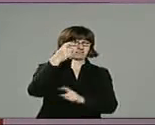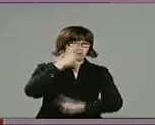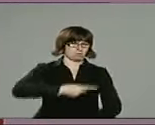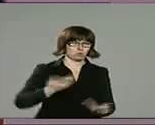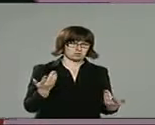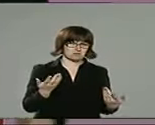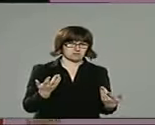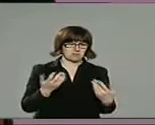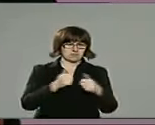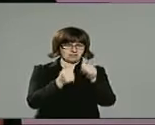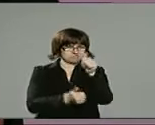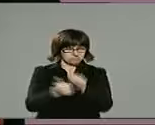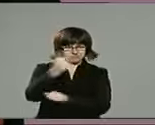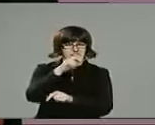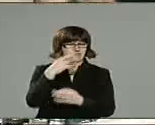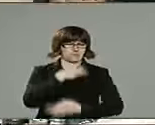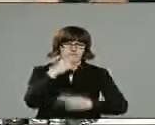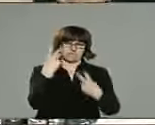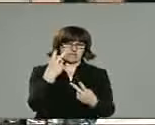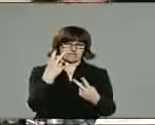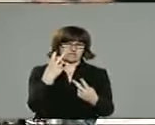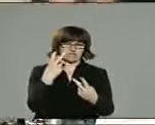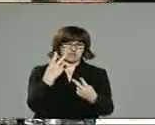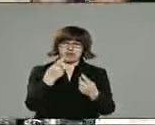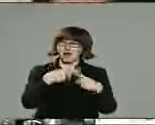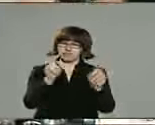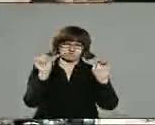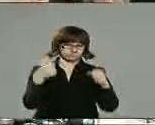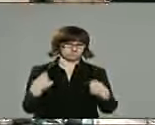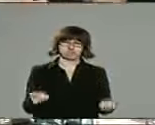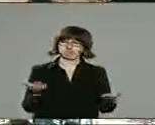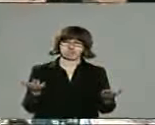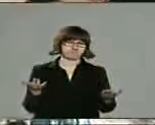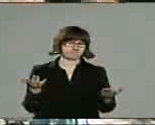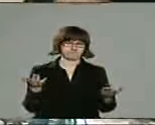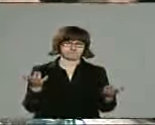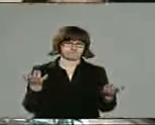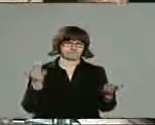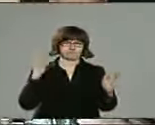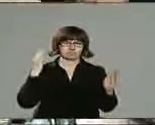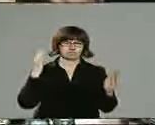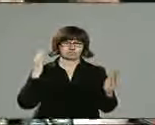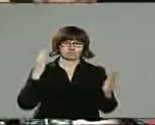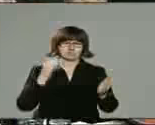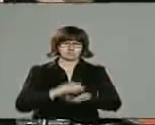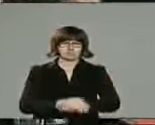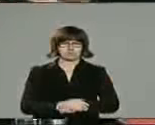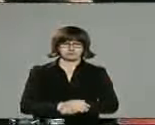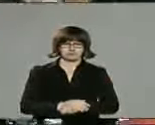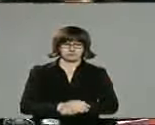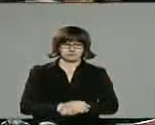Genossinnen und Genossen. Darauf setzen wir, auf nichts anderes.